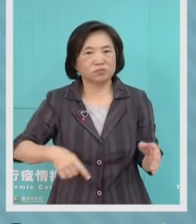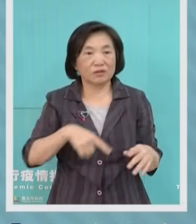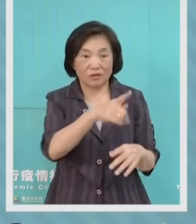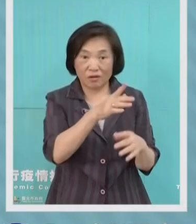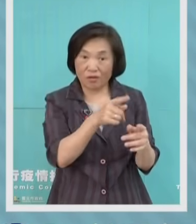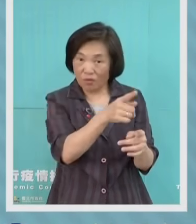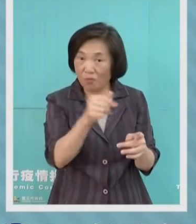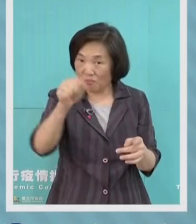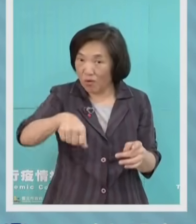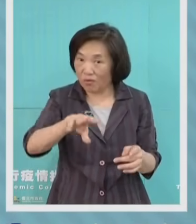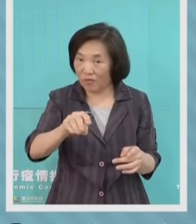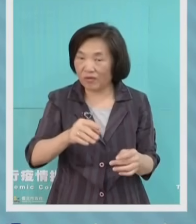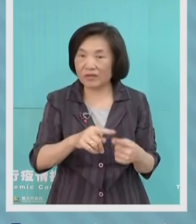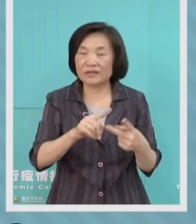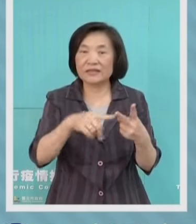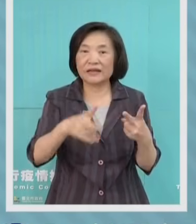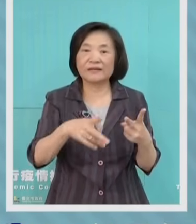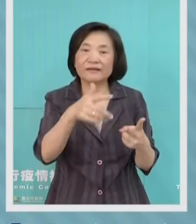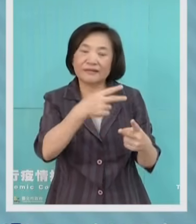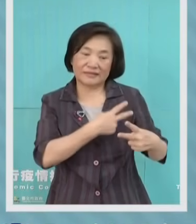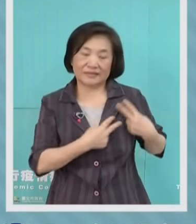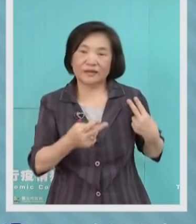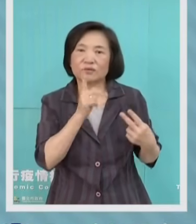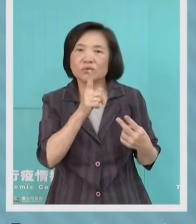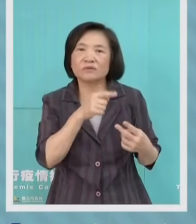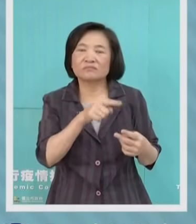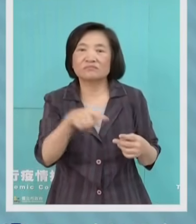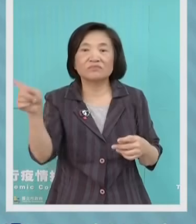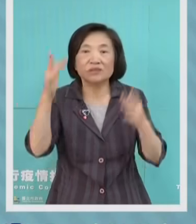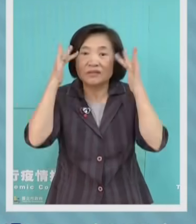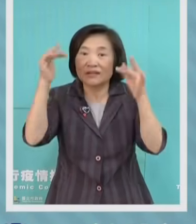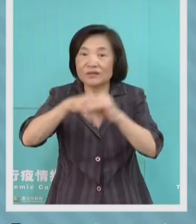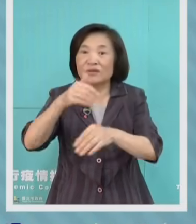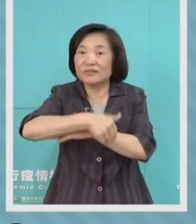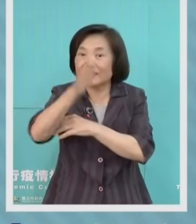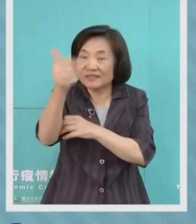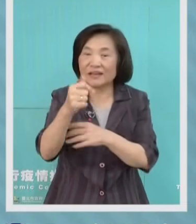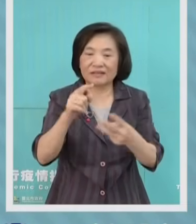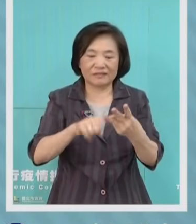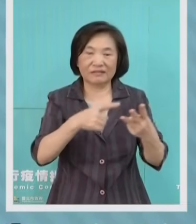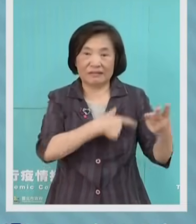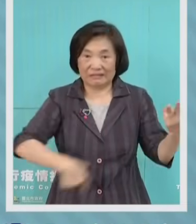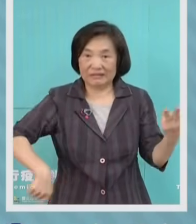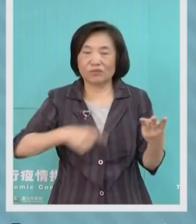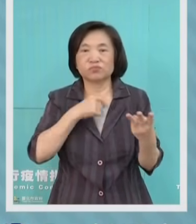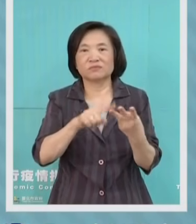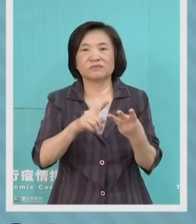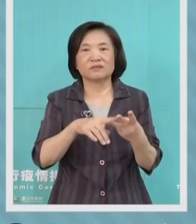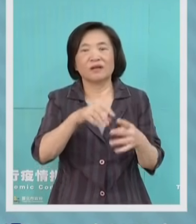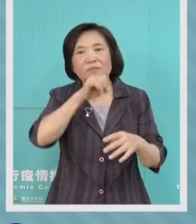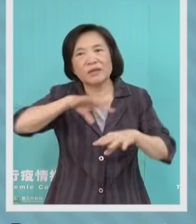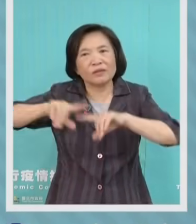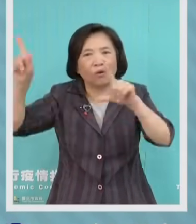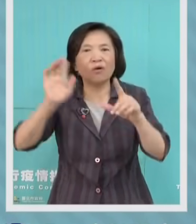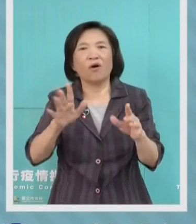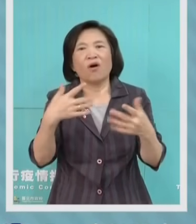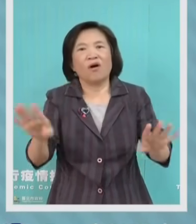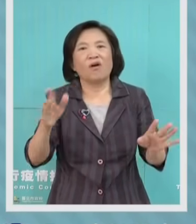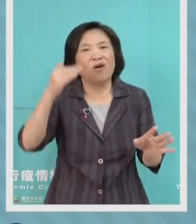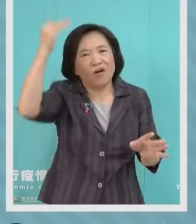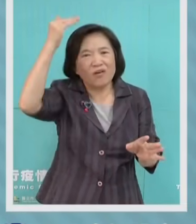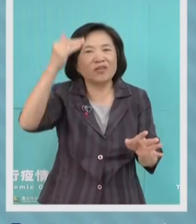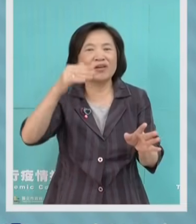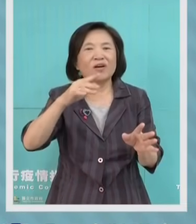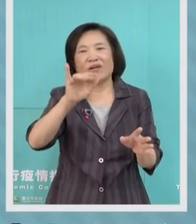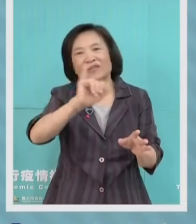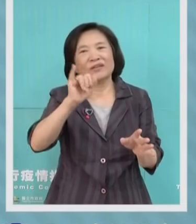得市长的同意？还有蔡富也被点名南投县长，蔡碧如屏东县长，高虹安新竹市